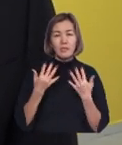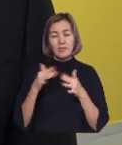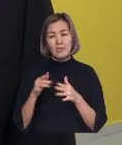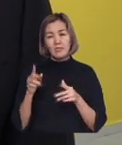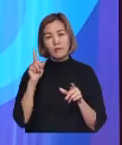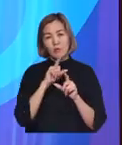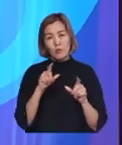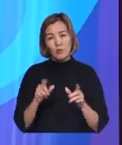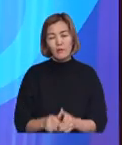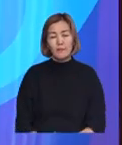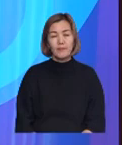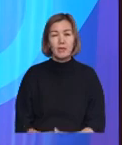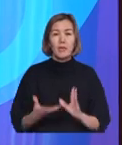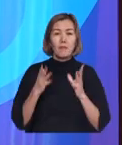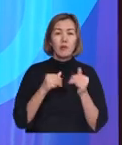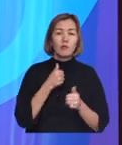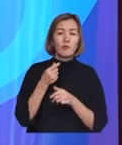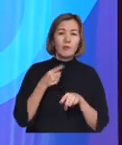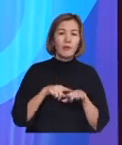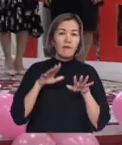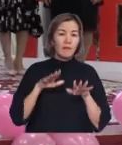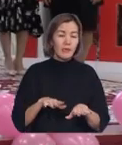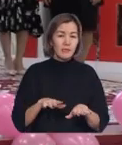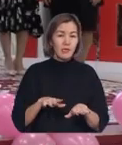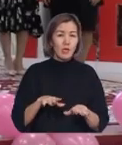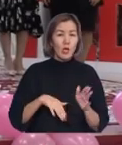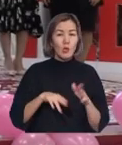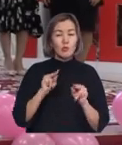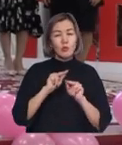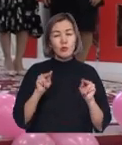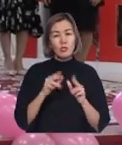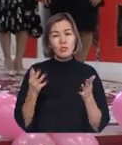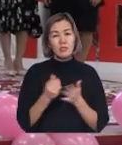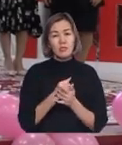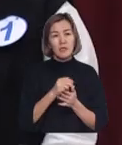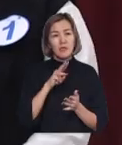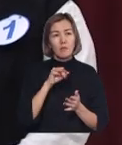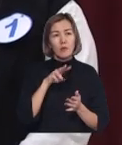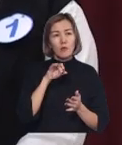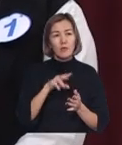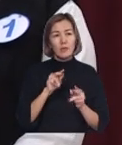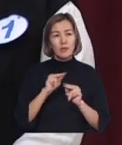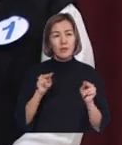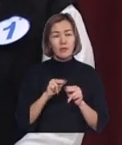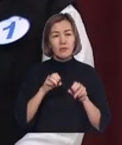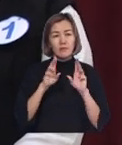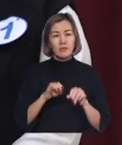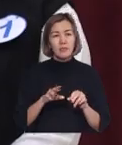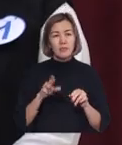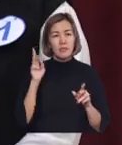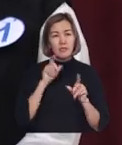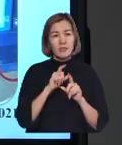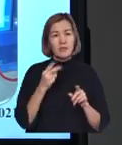школами. По итогам конкурса первое место и звание «Лучший учитель ЖТСУ» завоевал Маулет Киса, преподаватель специализированного лицея